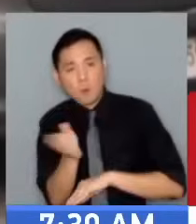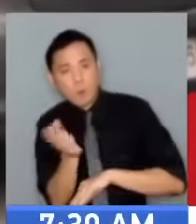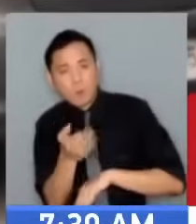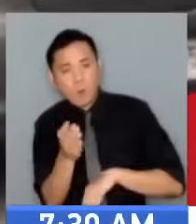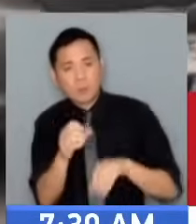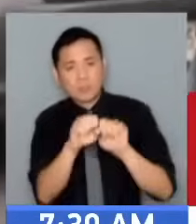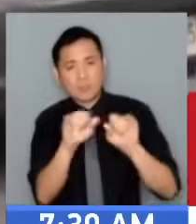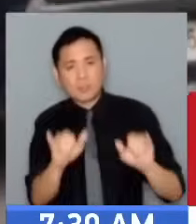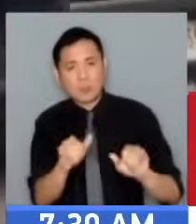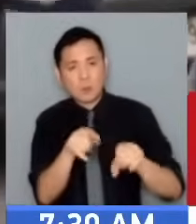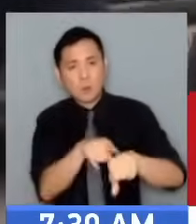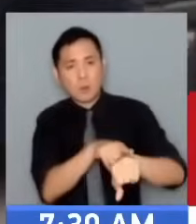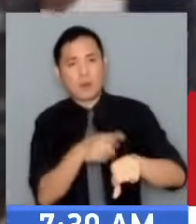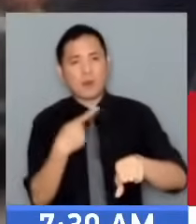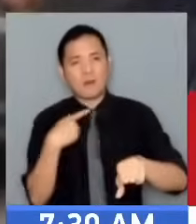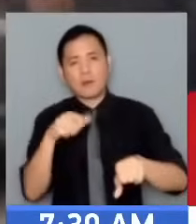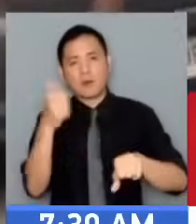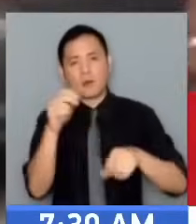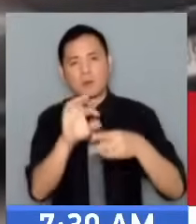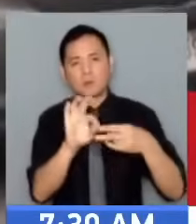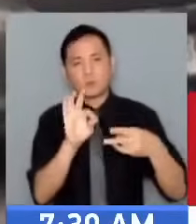alternatibo hindi lang